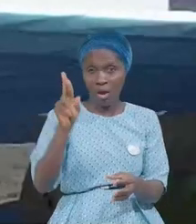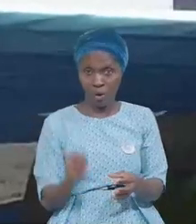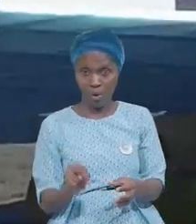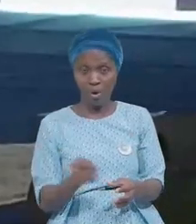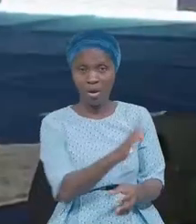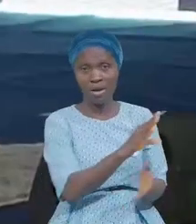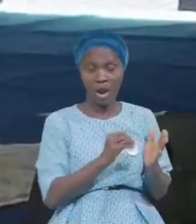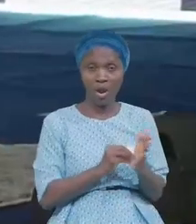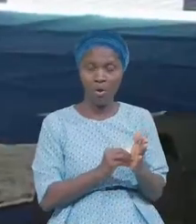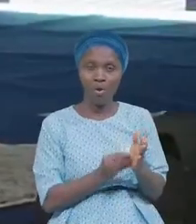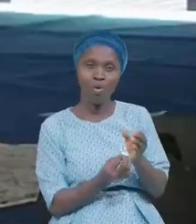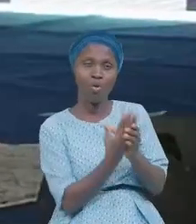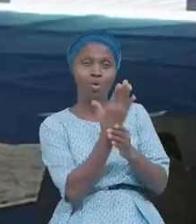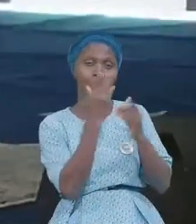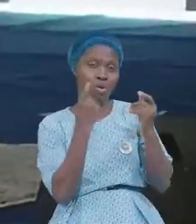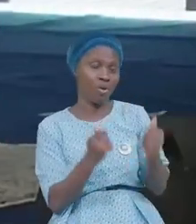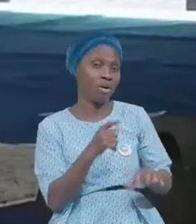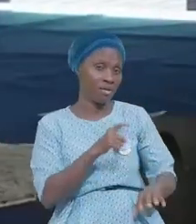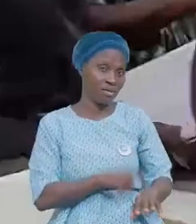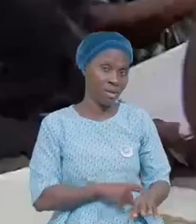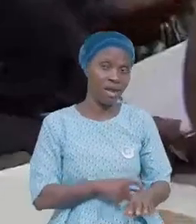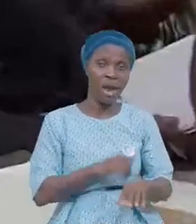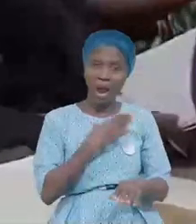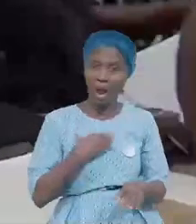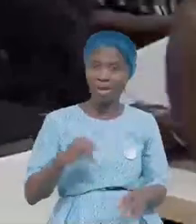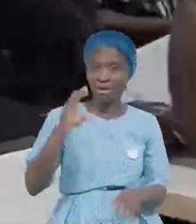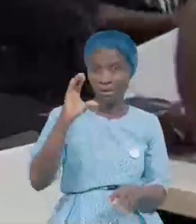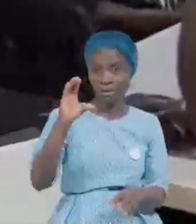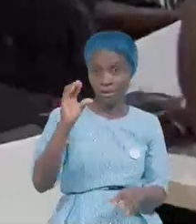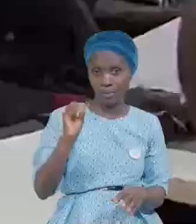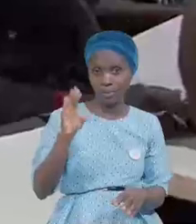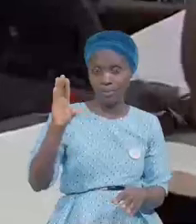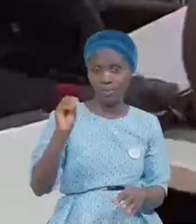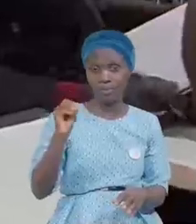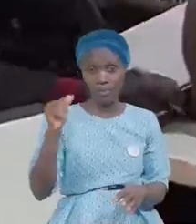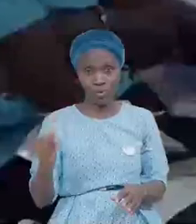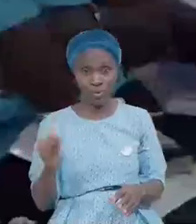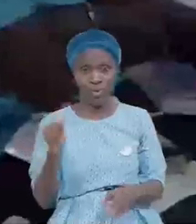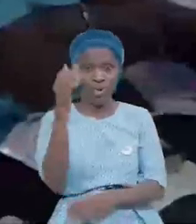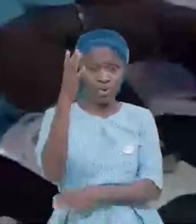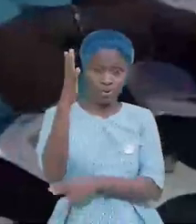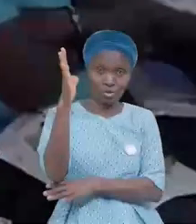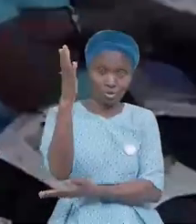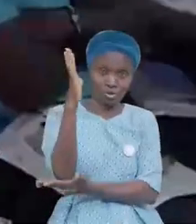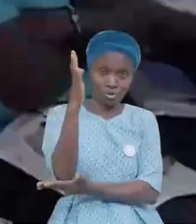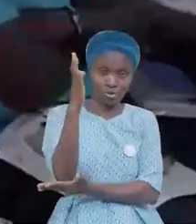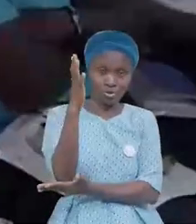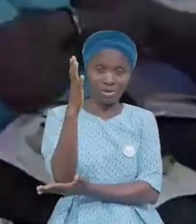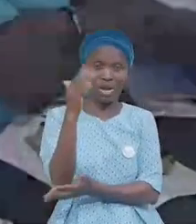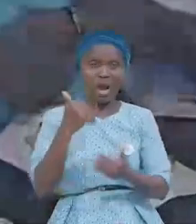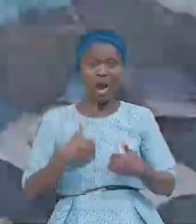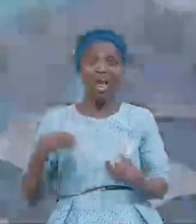la noix de coco a plus de valeur que ton maïs. N'est-ce pas? Reste